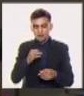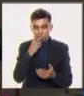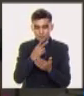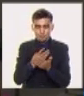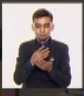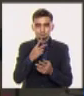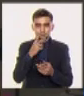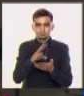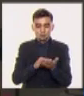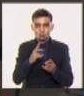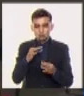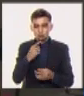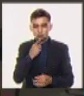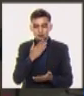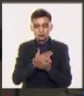тяжело